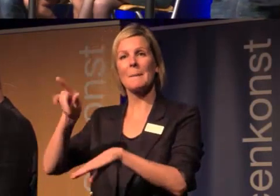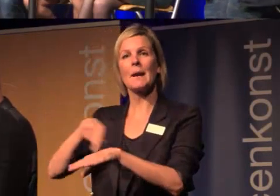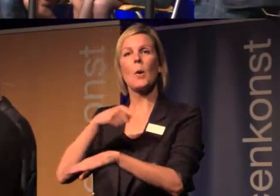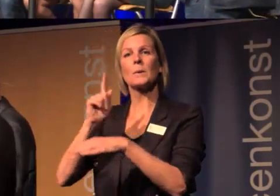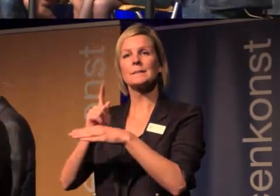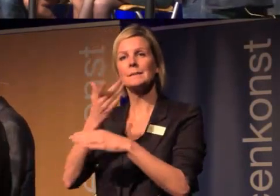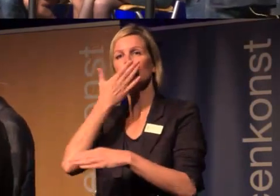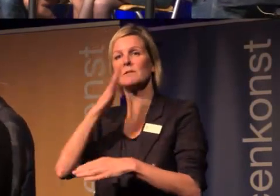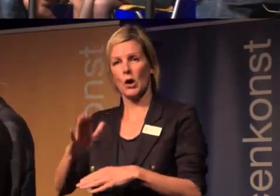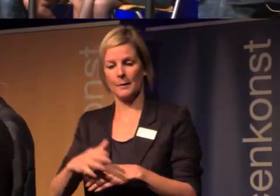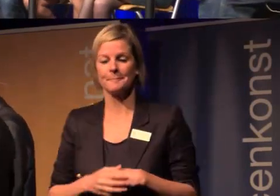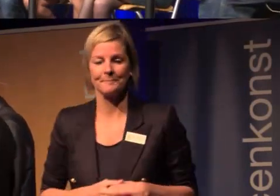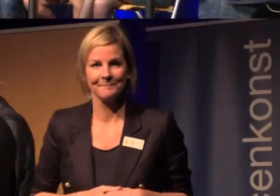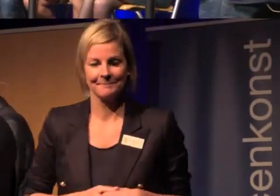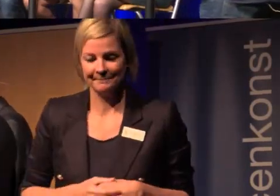att svara.